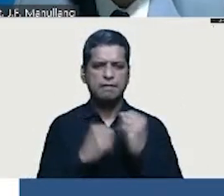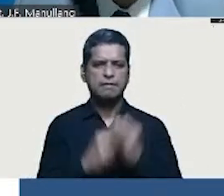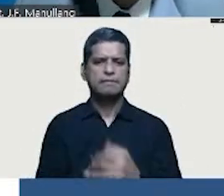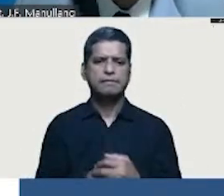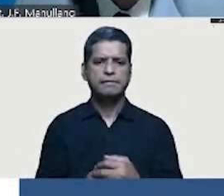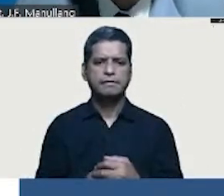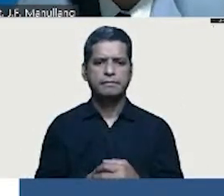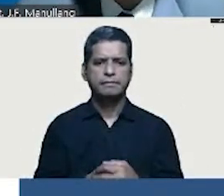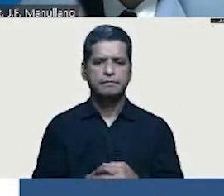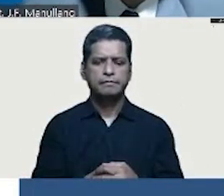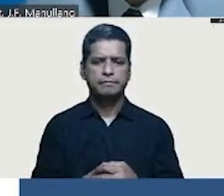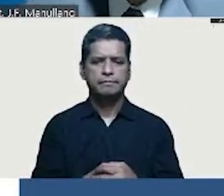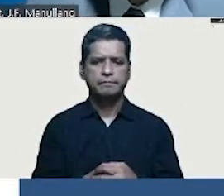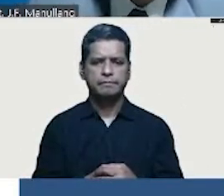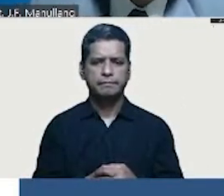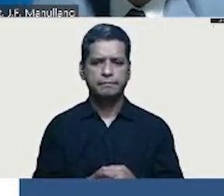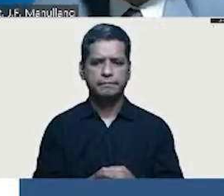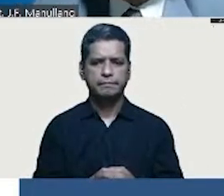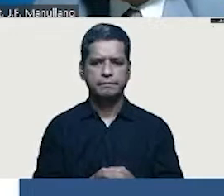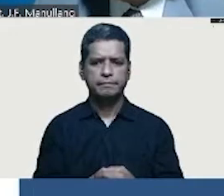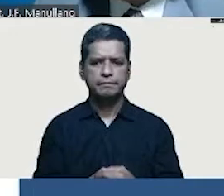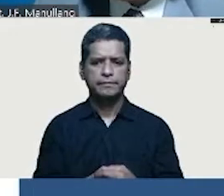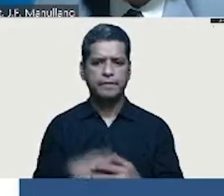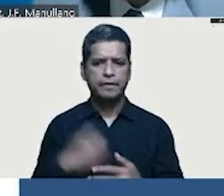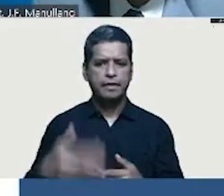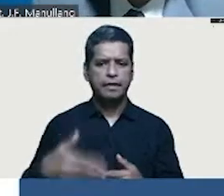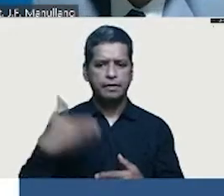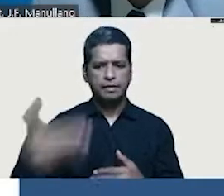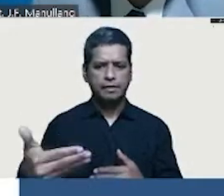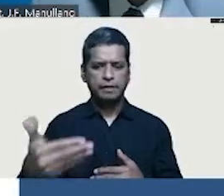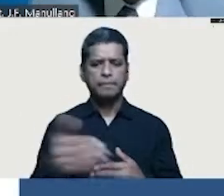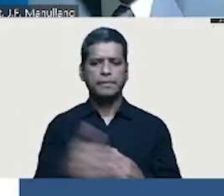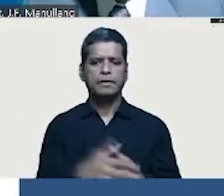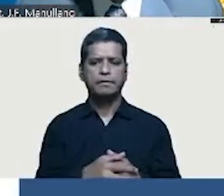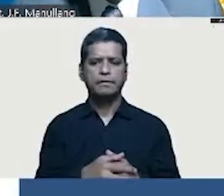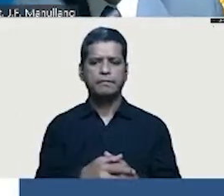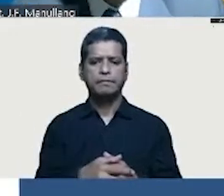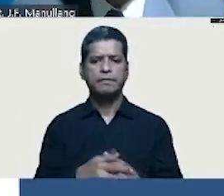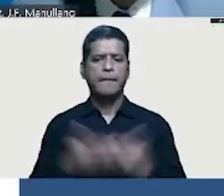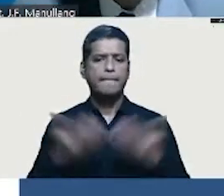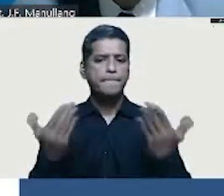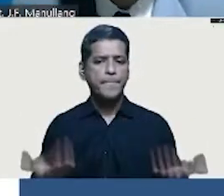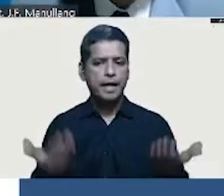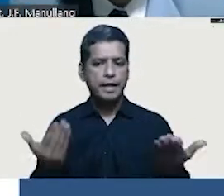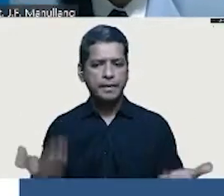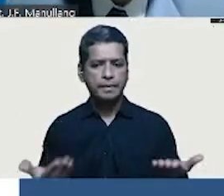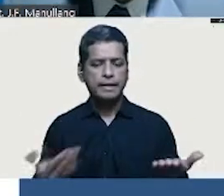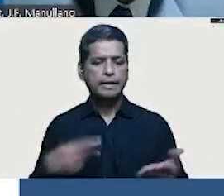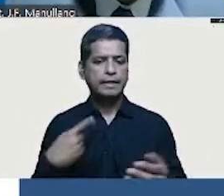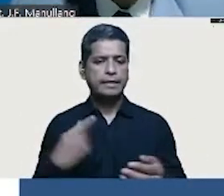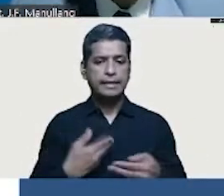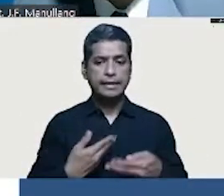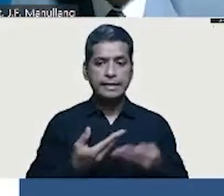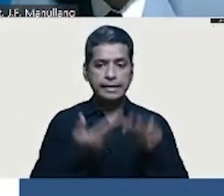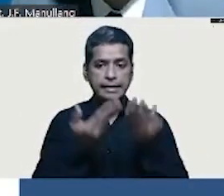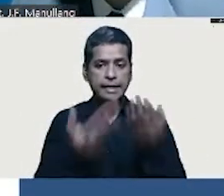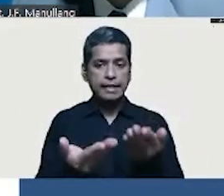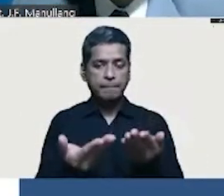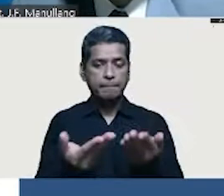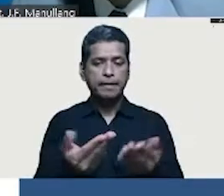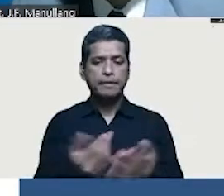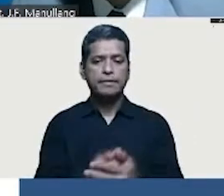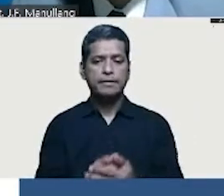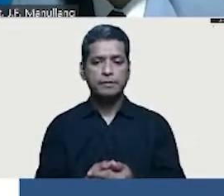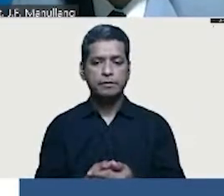bergerak begitulah kisahnya namun untuk menjawab ini sebagaimana yang kita sudah sampaikan pada pertanyaan sebelumnya